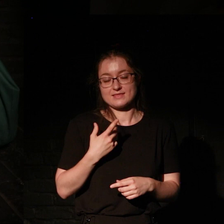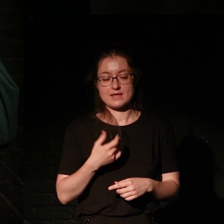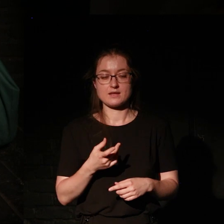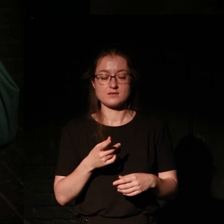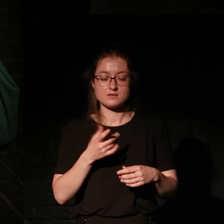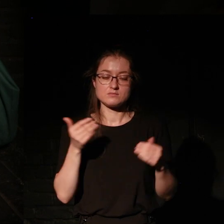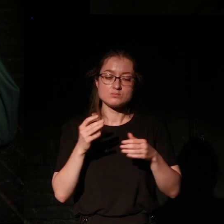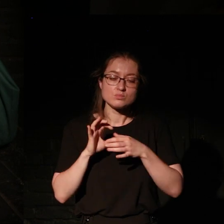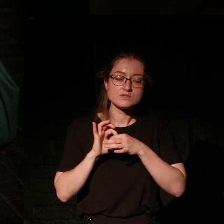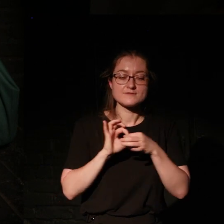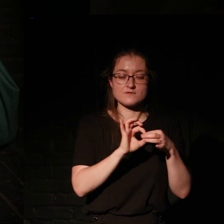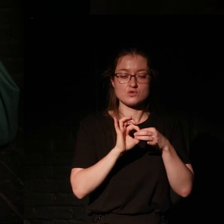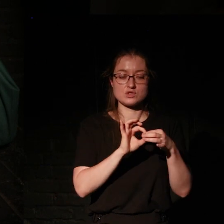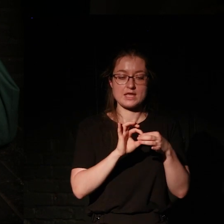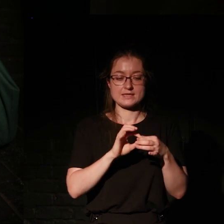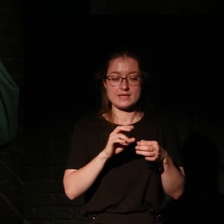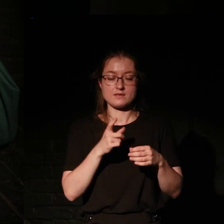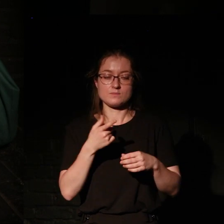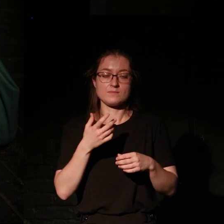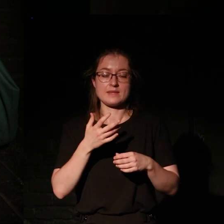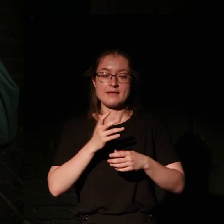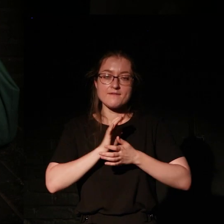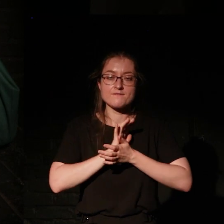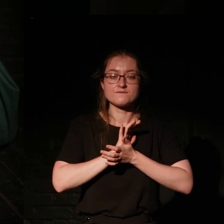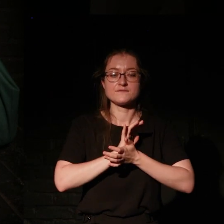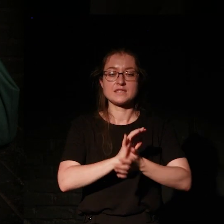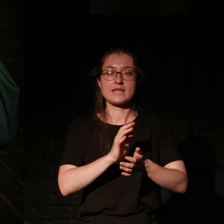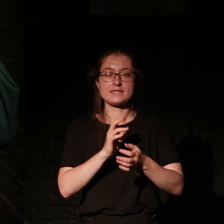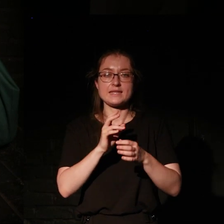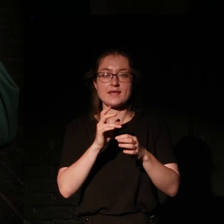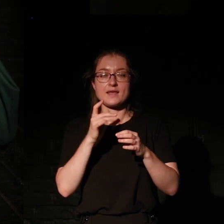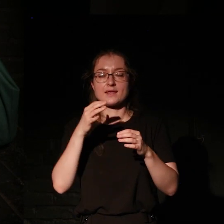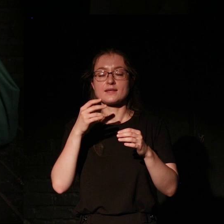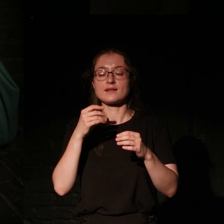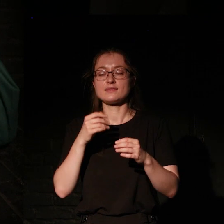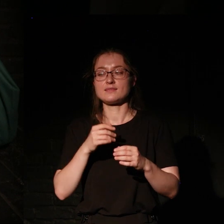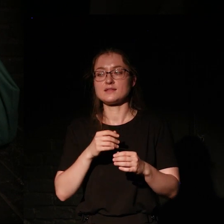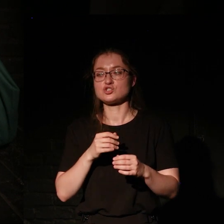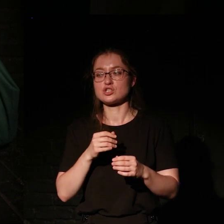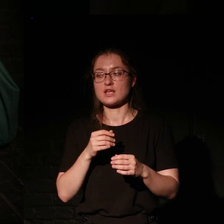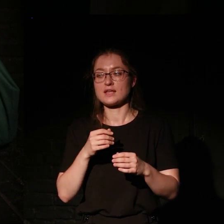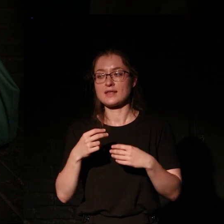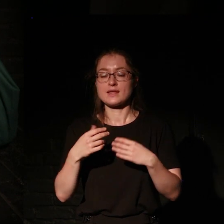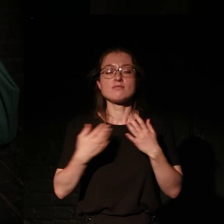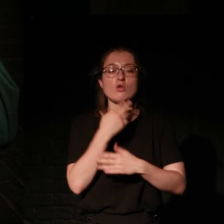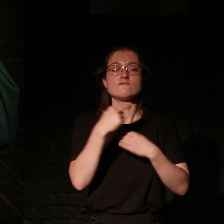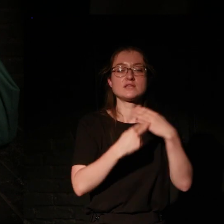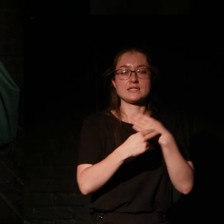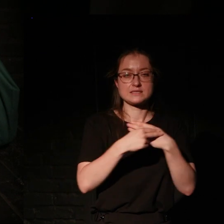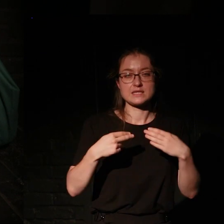krytycznego, wydaniem krytycznym greckiego Nowego Testamentu, tak, z listu